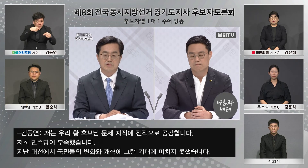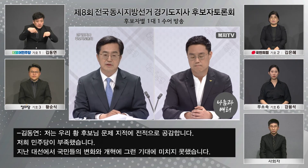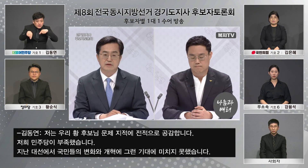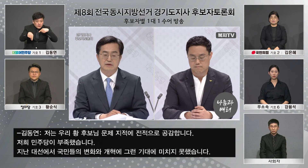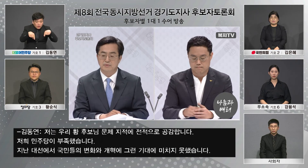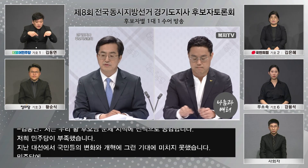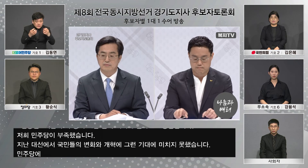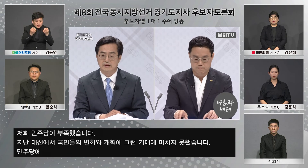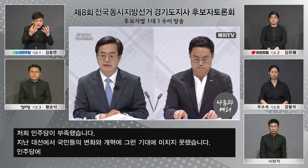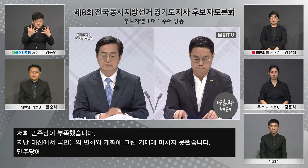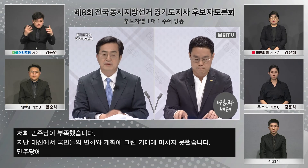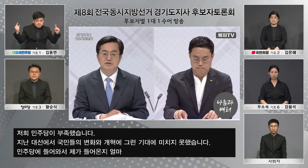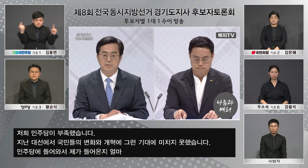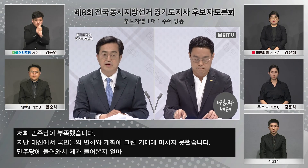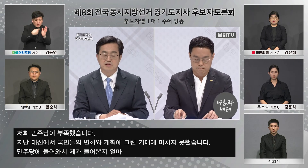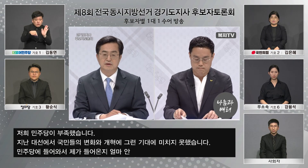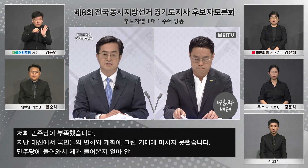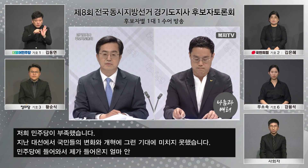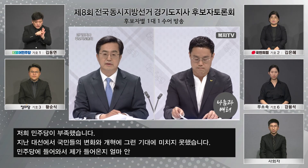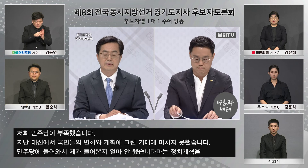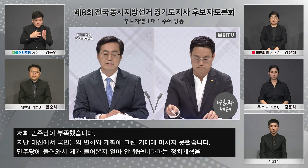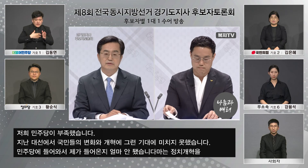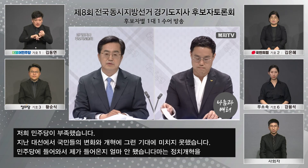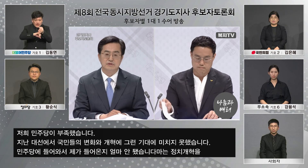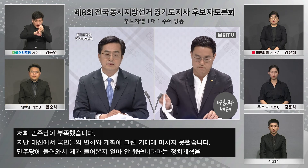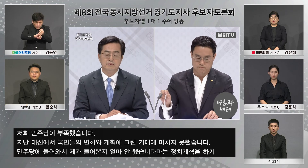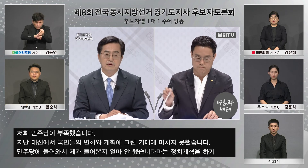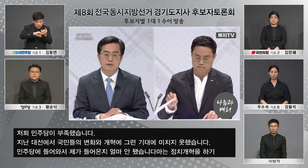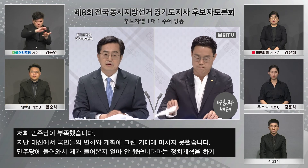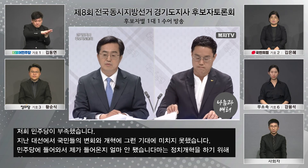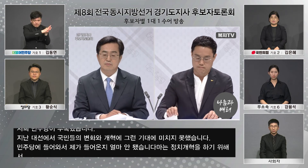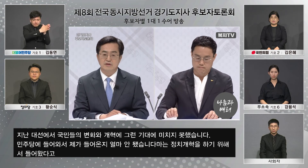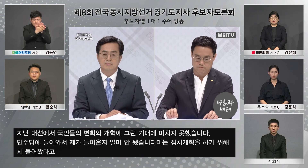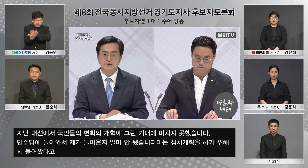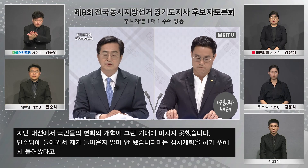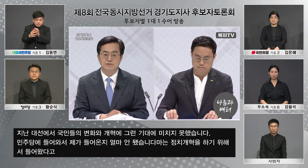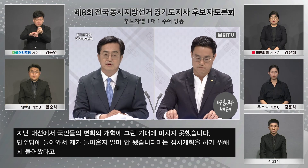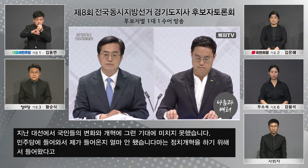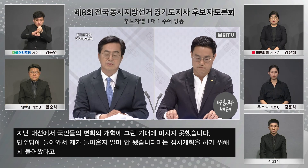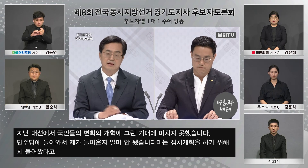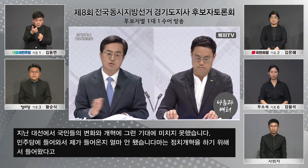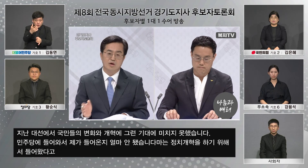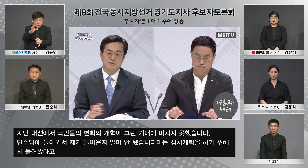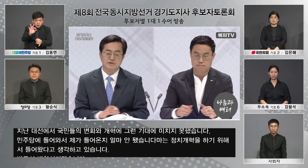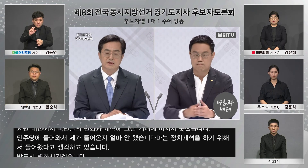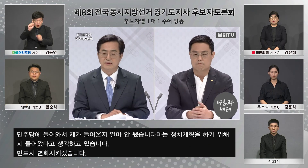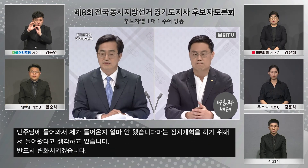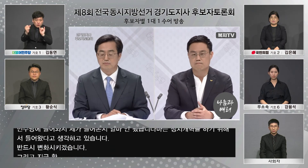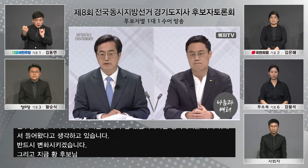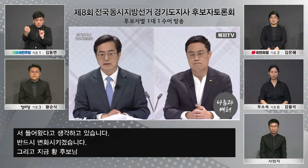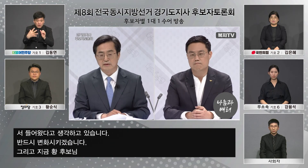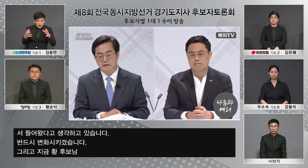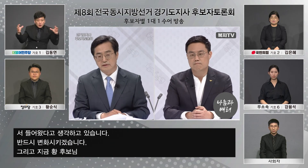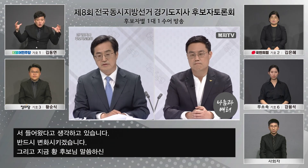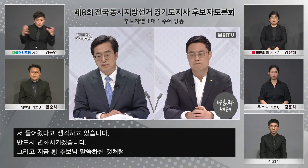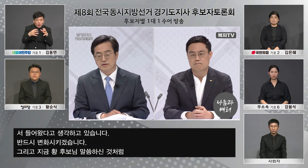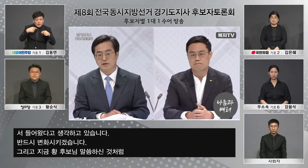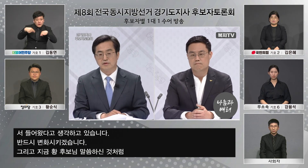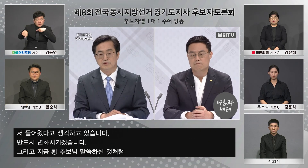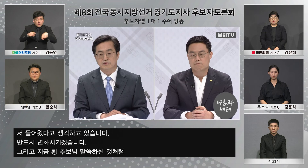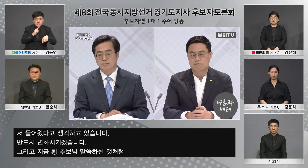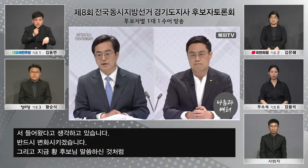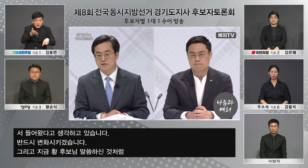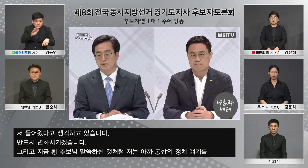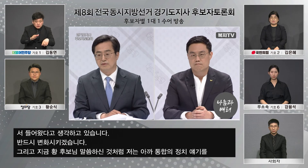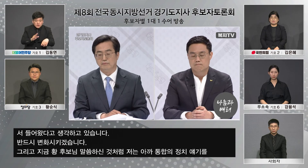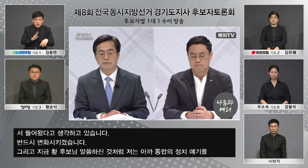위해서 들어왔다고 생각을 하고 있습니다. 반드시 변화시키겠습니다. 그리고 지금 황 후보님 말씀하신 것처럼 저는 아까 통합의 정치 얘기를 했습니다. 이게